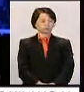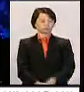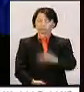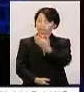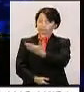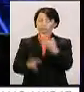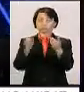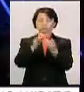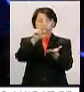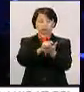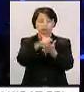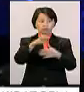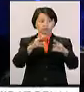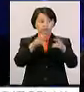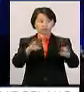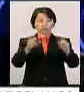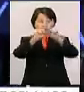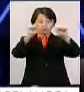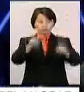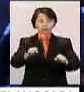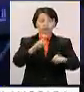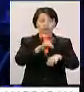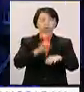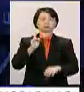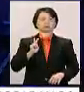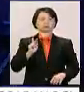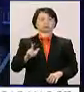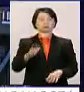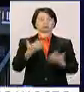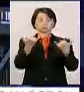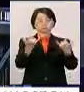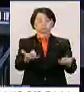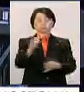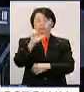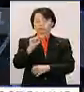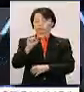Beliau ditemui media selepas melancarkan sistem berkenaan di Ibu Negara. Setakat ini,